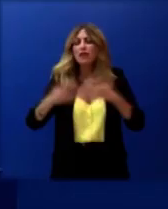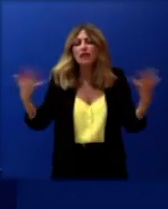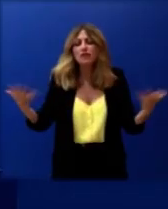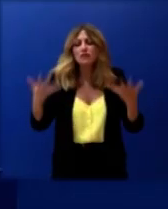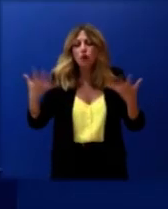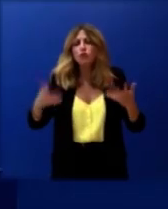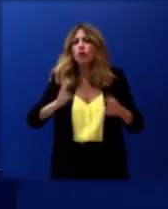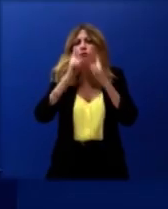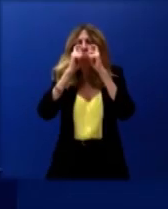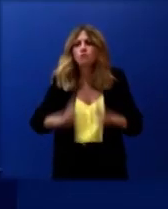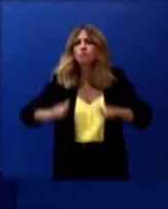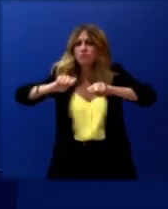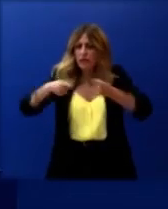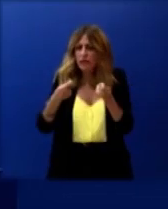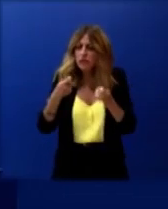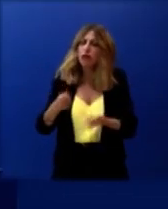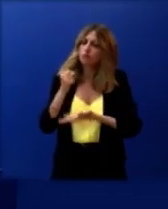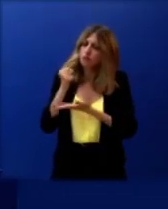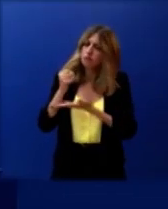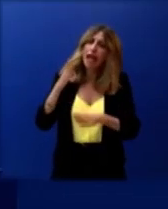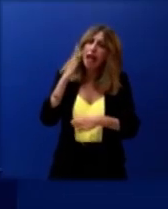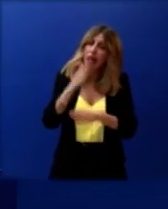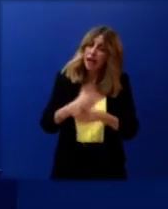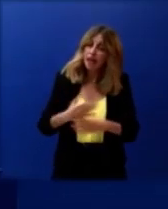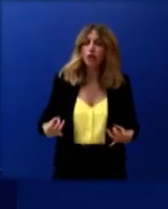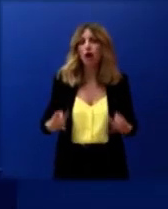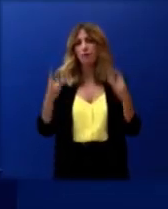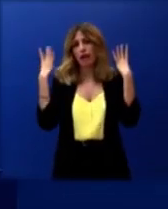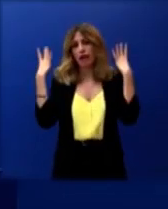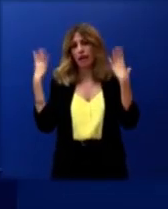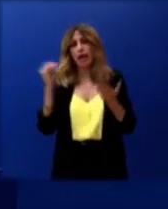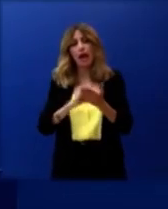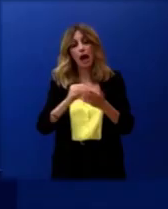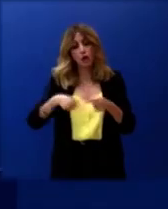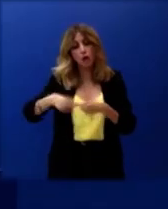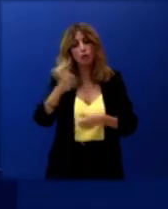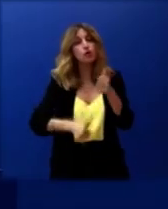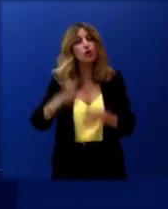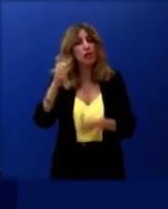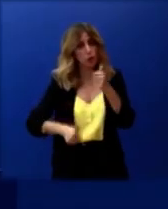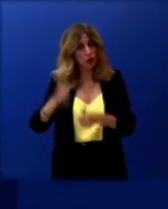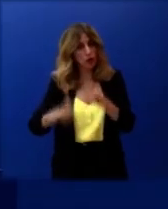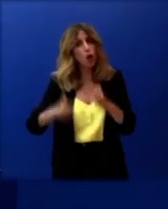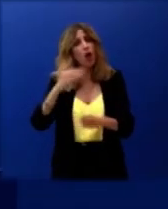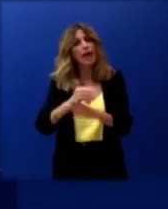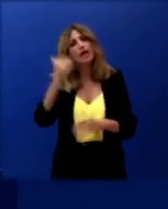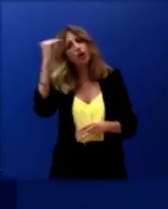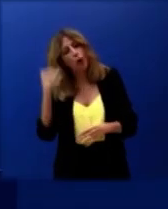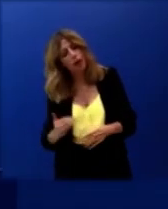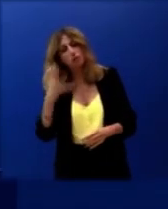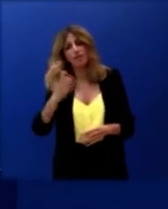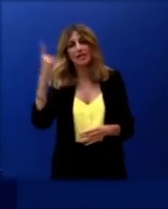μέτρα. Αποφασίστηκε ακόμη για το μήνα αυτό η καταβολή μειωμένου κατά 40% ενοικίου για τις επιχειρήσεις